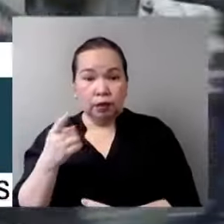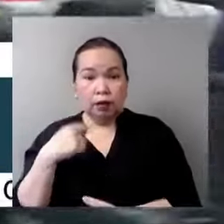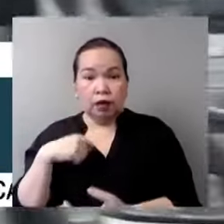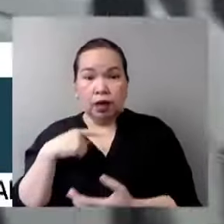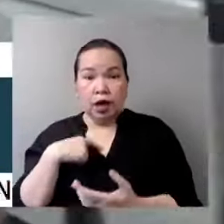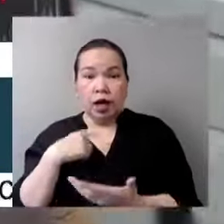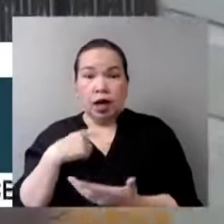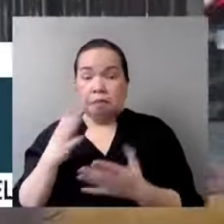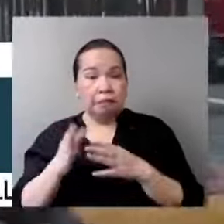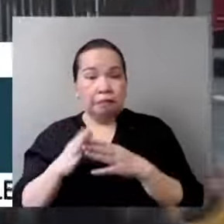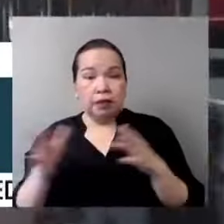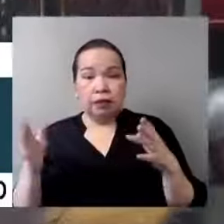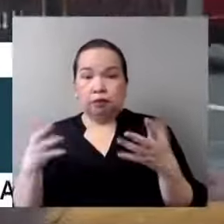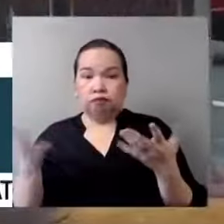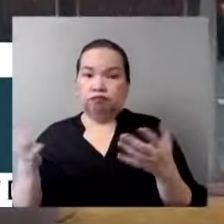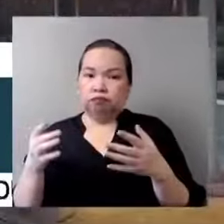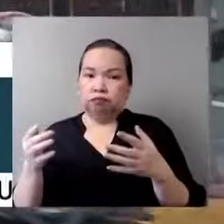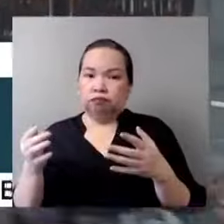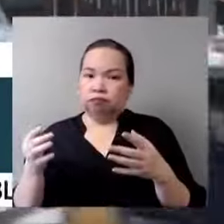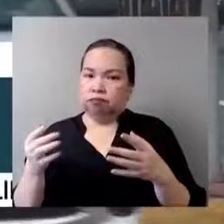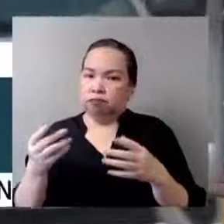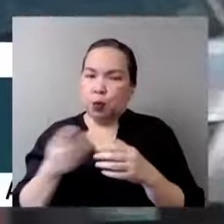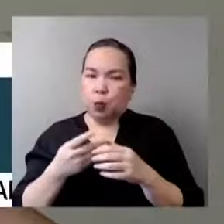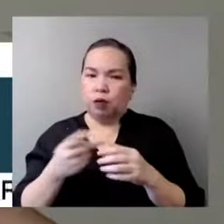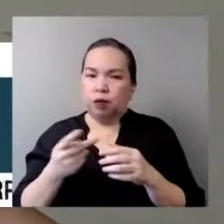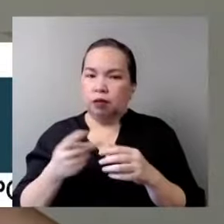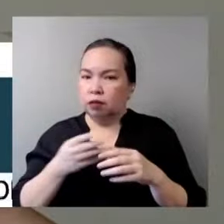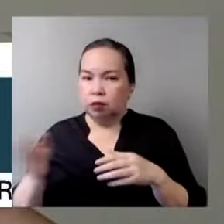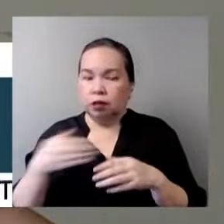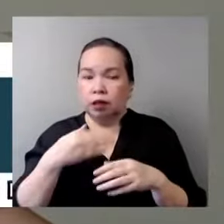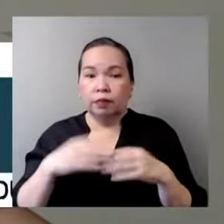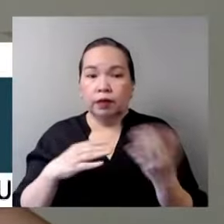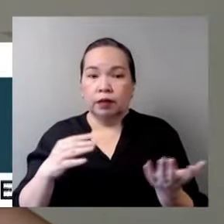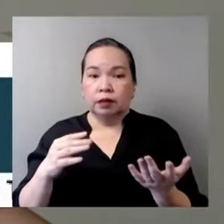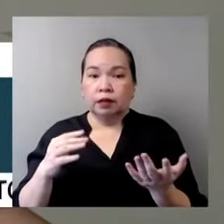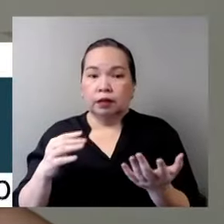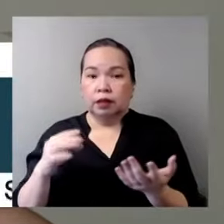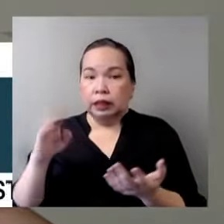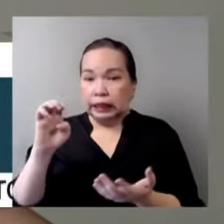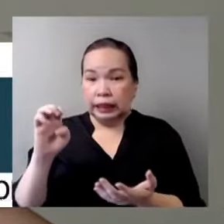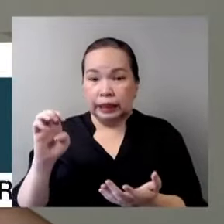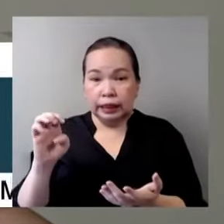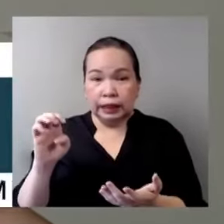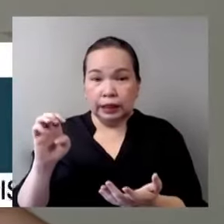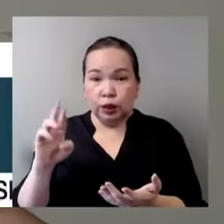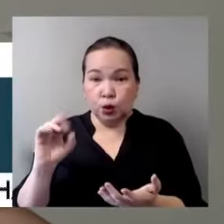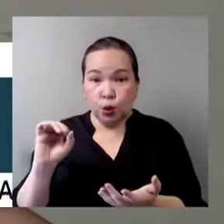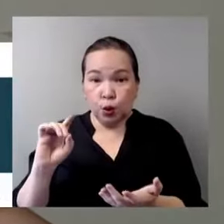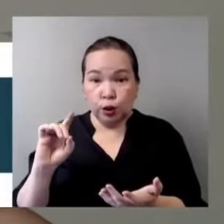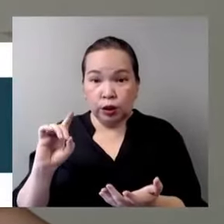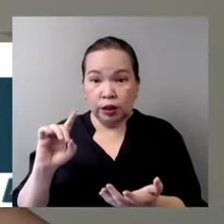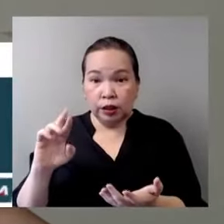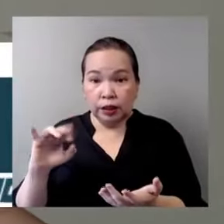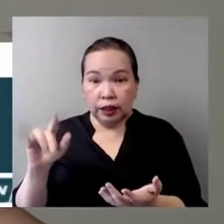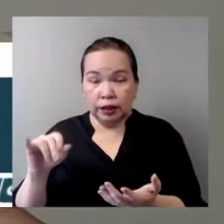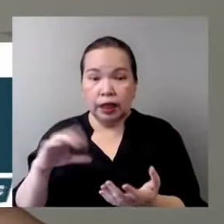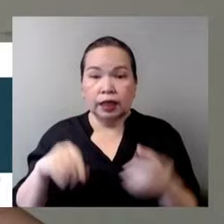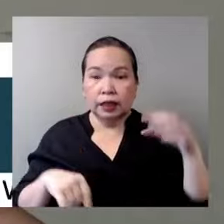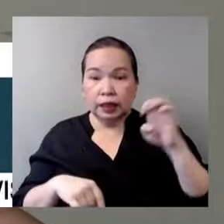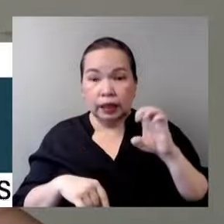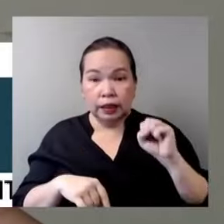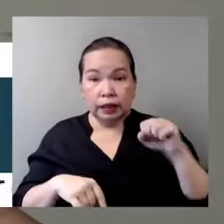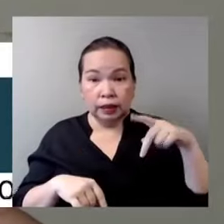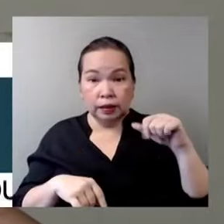yung Cubawa, Irud, Espanya. Anong ilalagay nila sa kagyat ng pagdating ng February? Paano